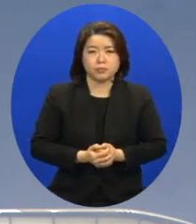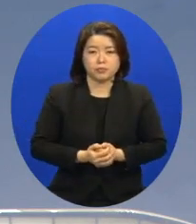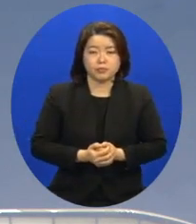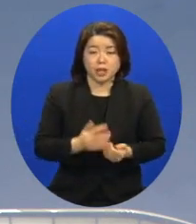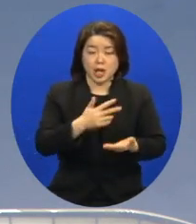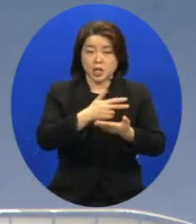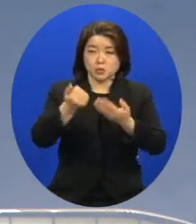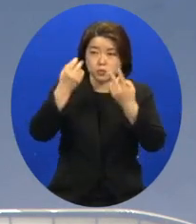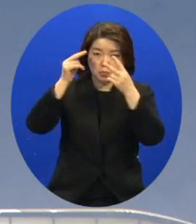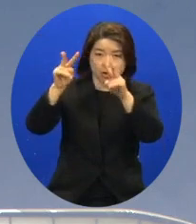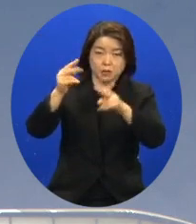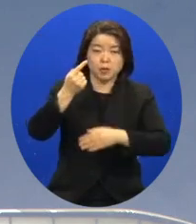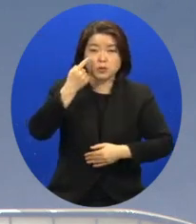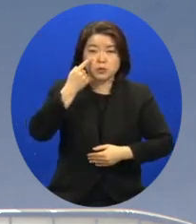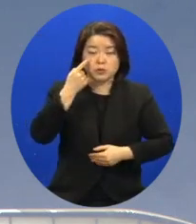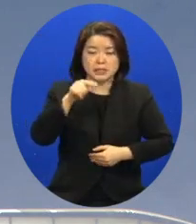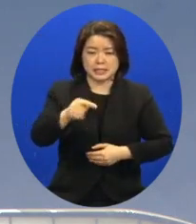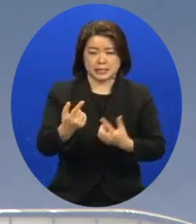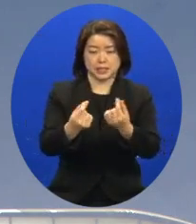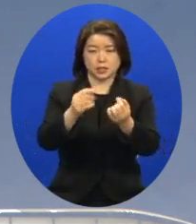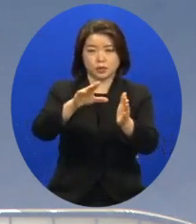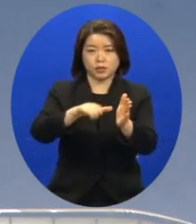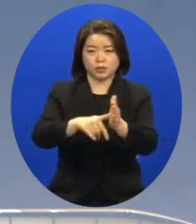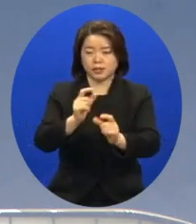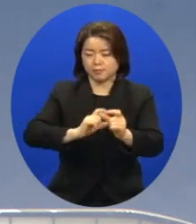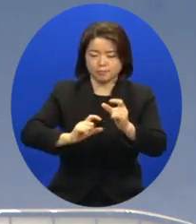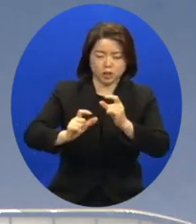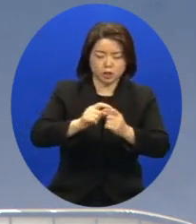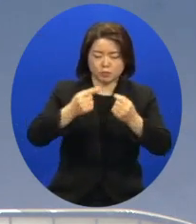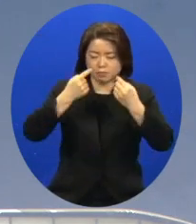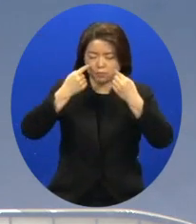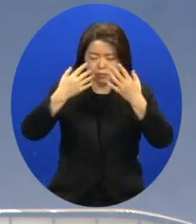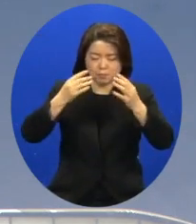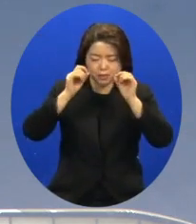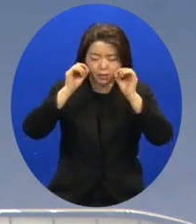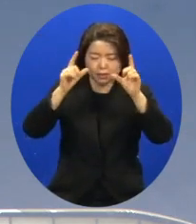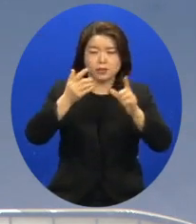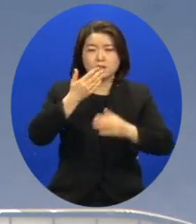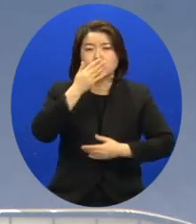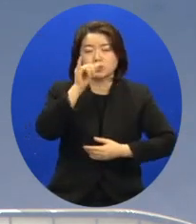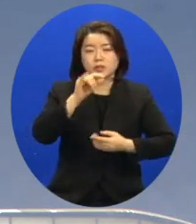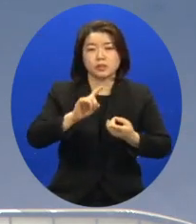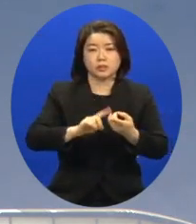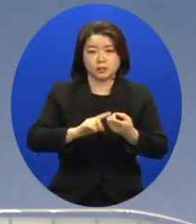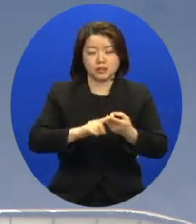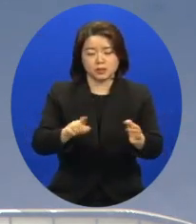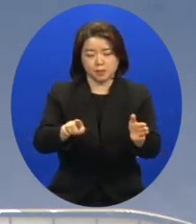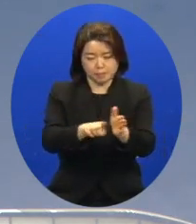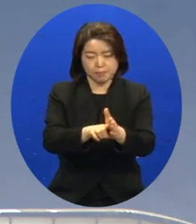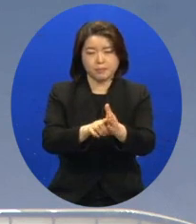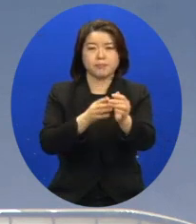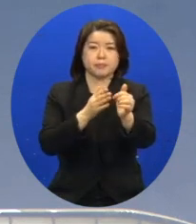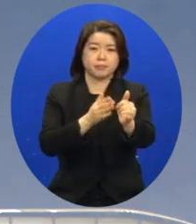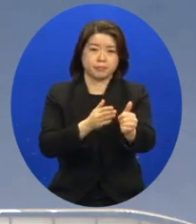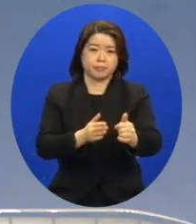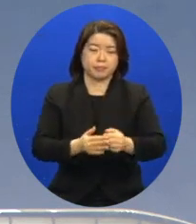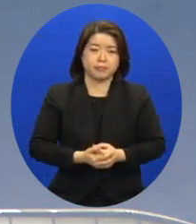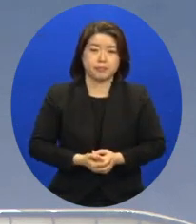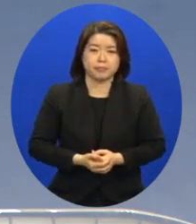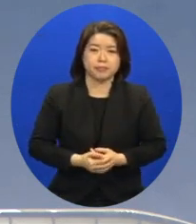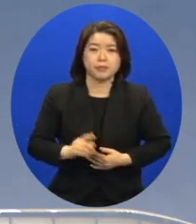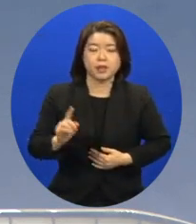주님을 바라보는 눈이 이와 같은 때에 더 분명하게 열릴 수 있음을 믿으셔야 됩니다. 어느